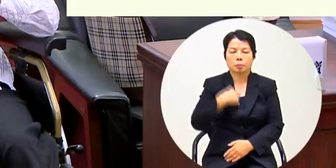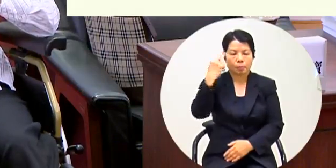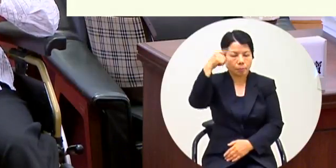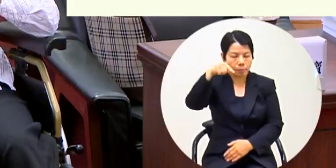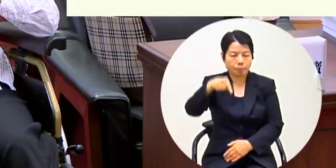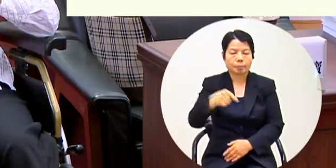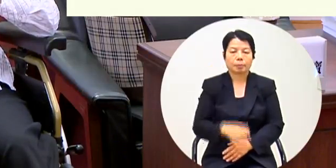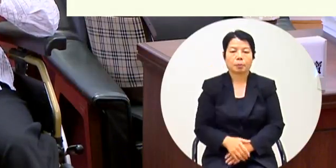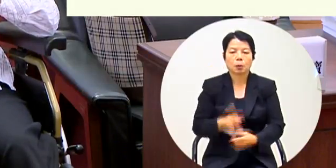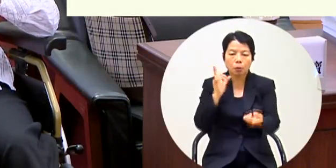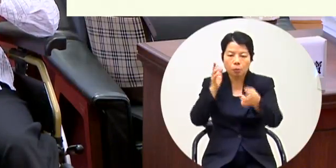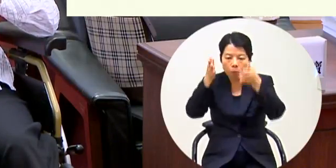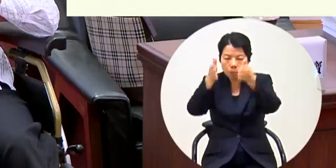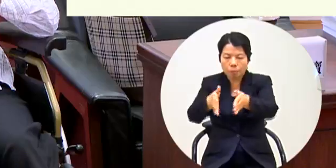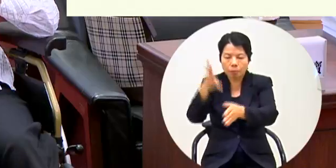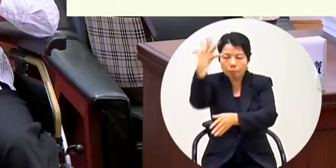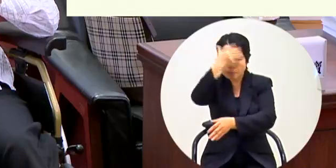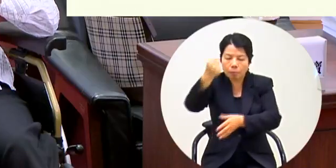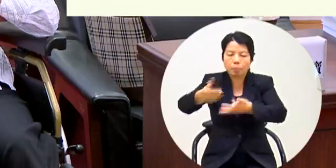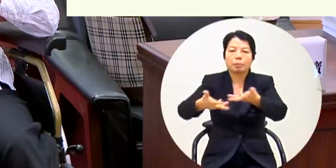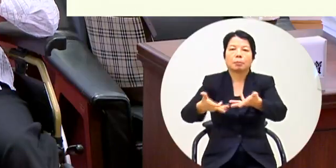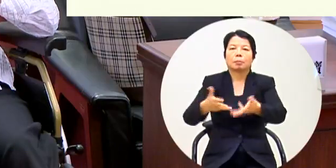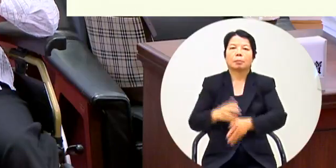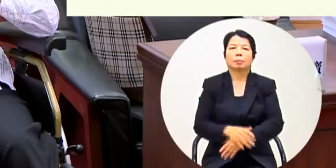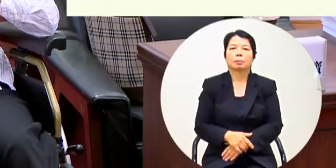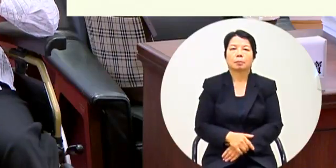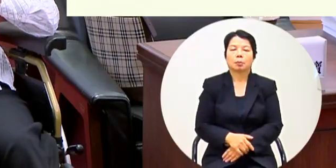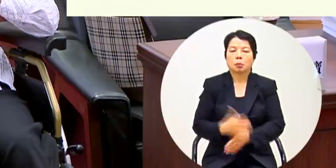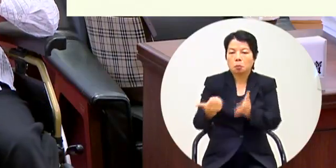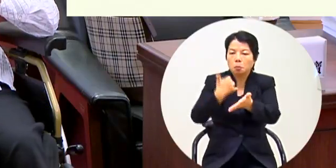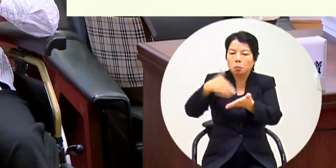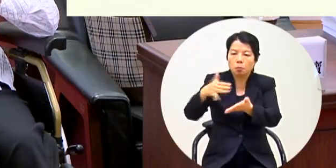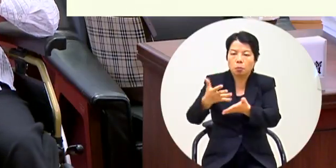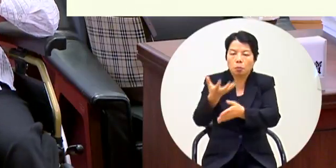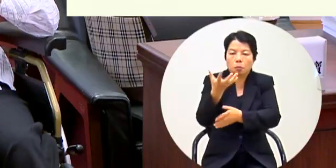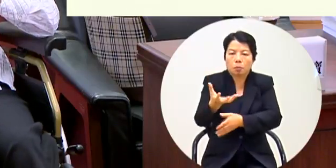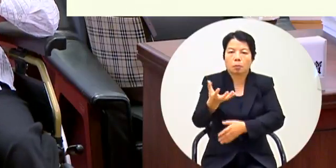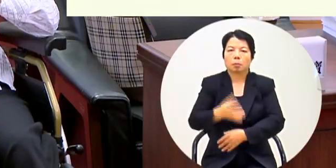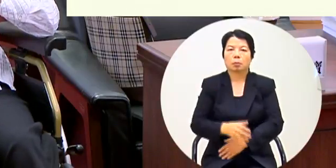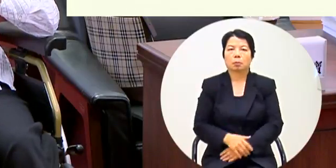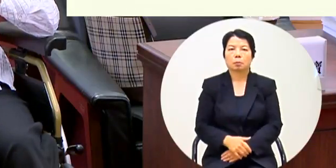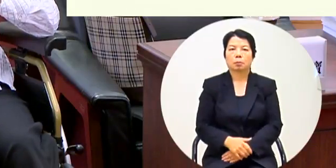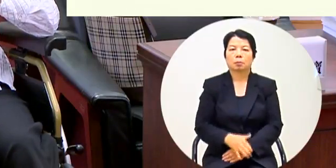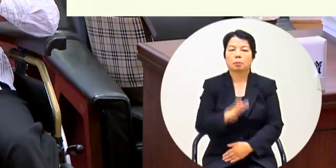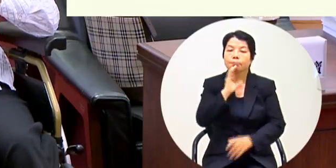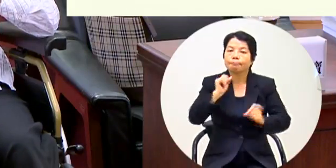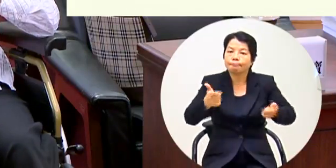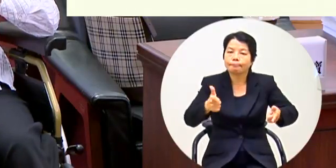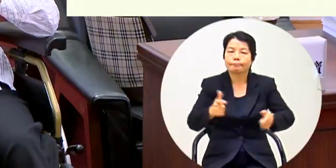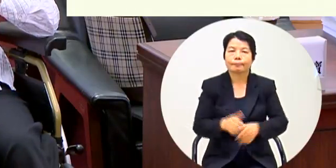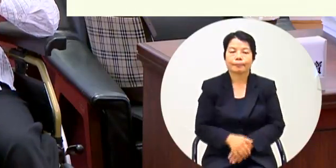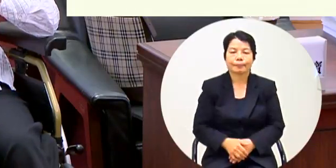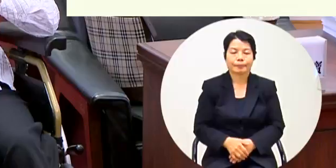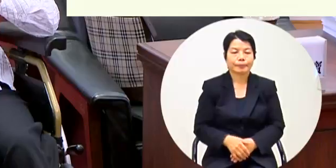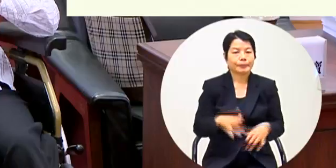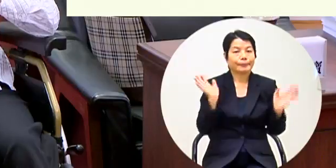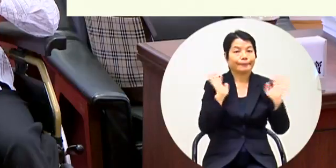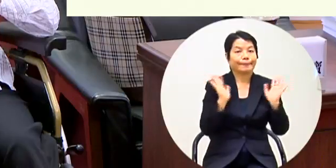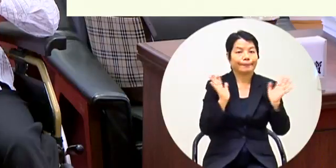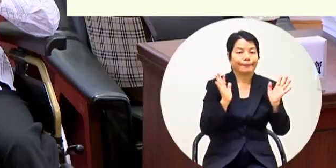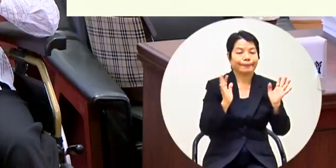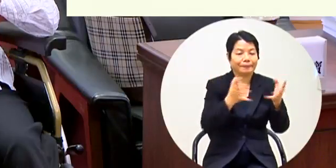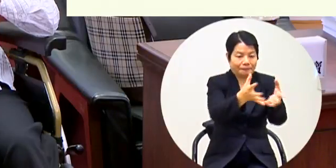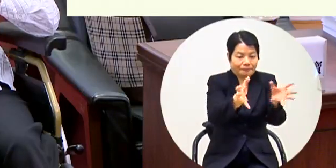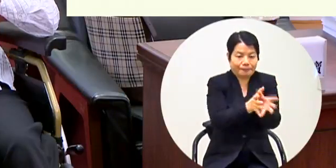头有这么高的一个预算可以运用，是不是我们把这个幼儿的部分幼儿的部分也放进来